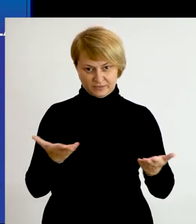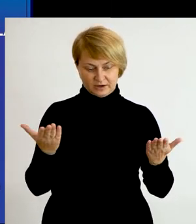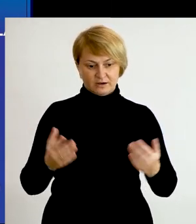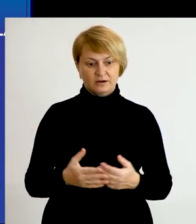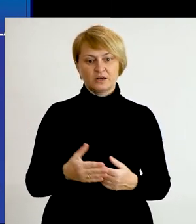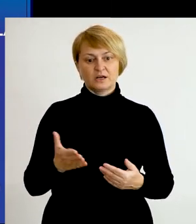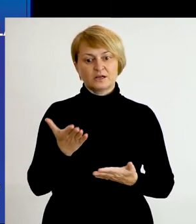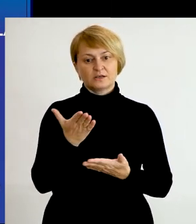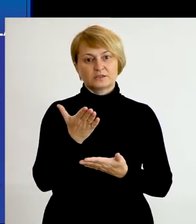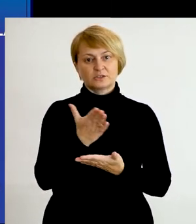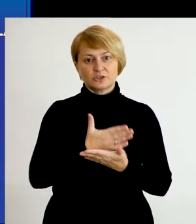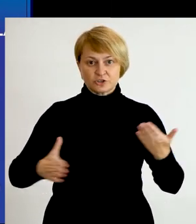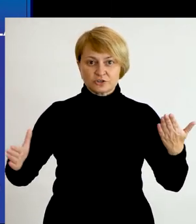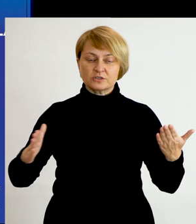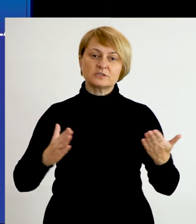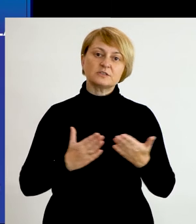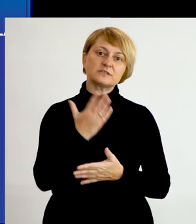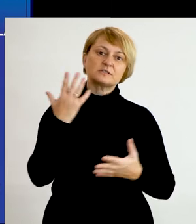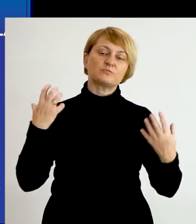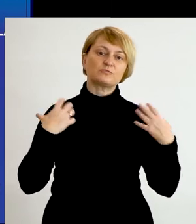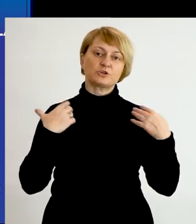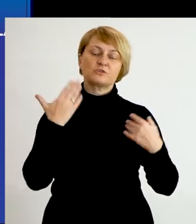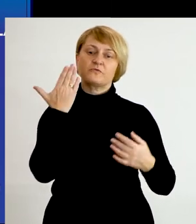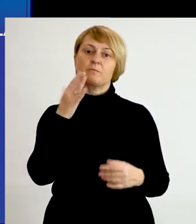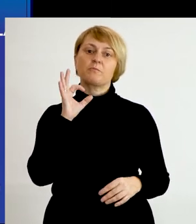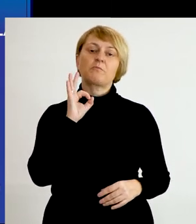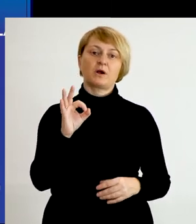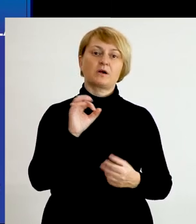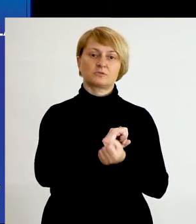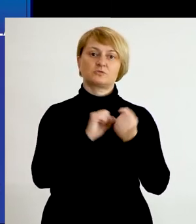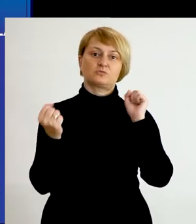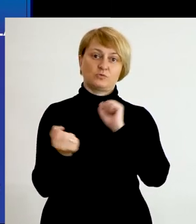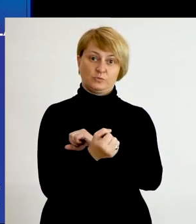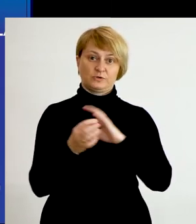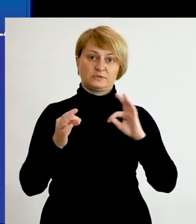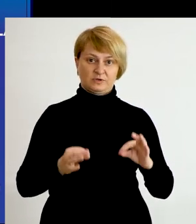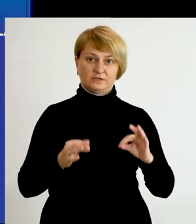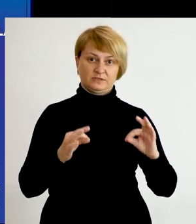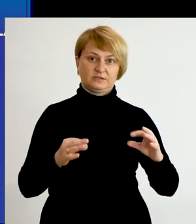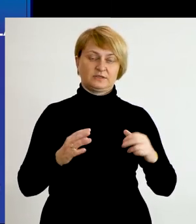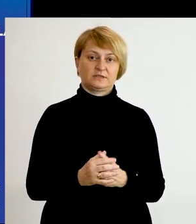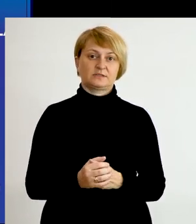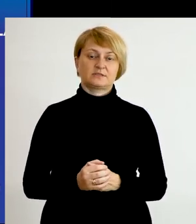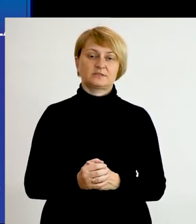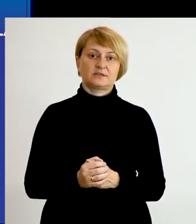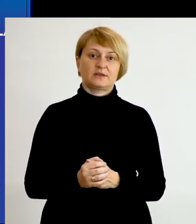dzielnica, która przeżywa bardzo dobre zmiany w tej chwili,